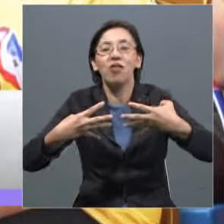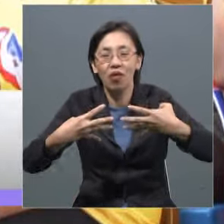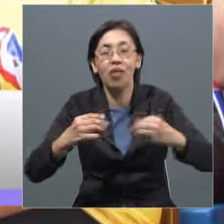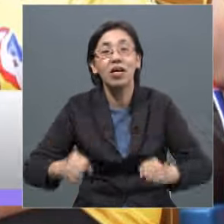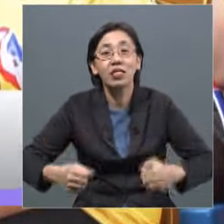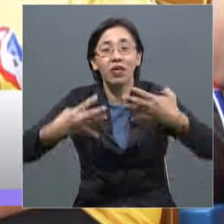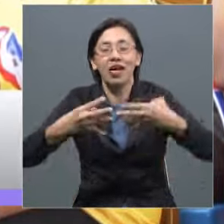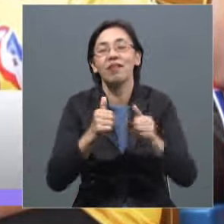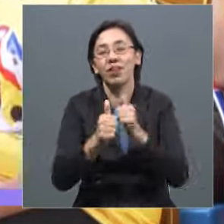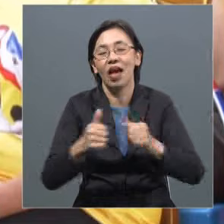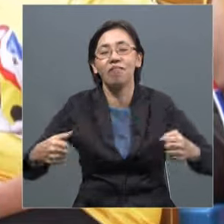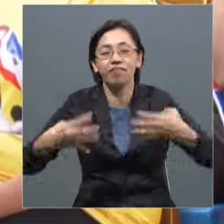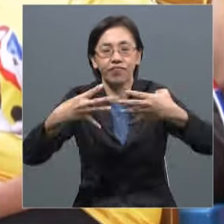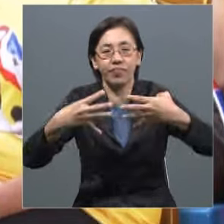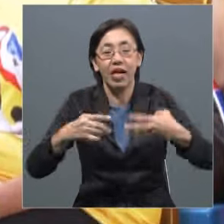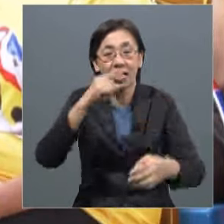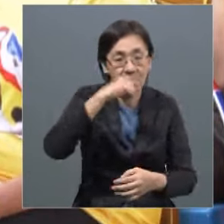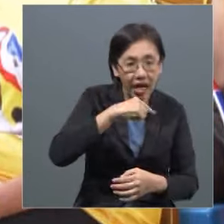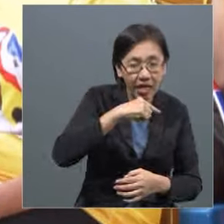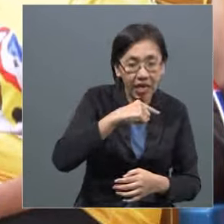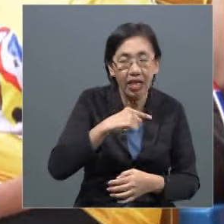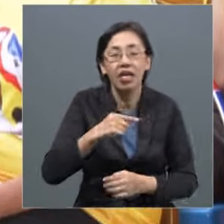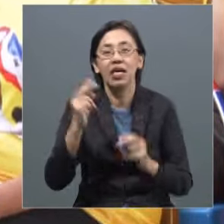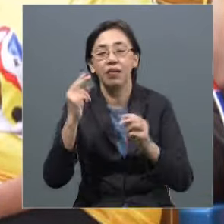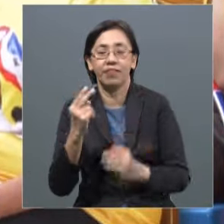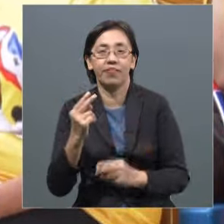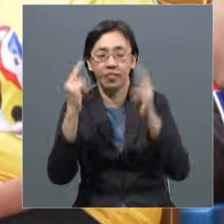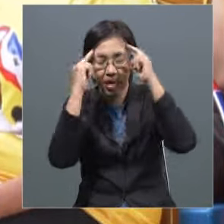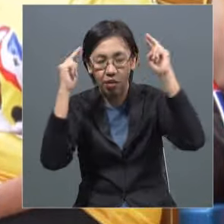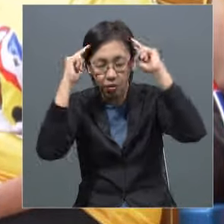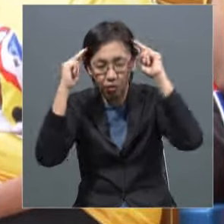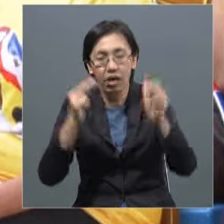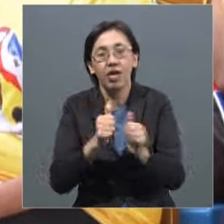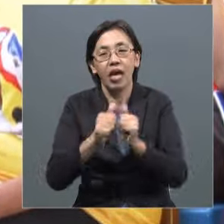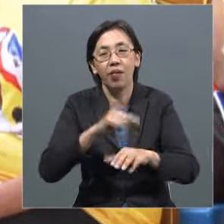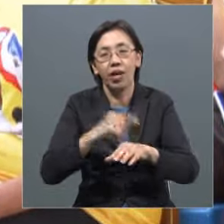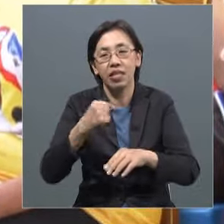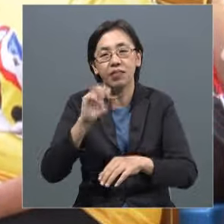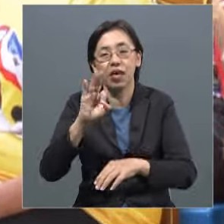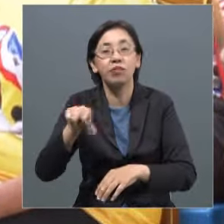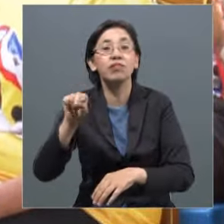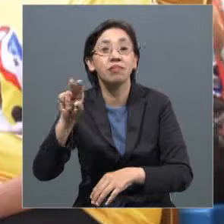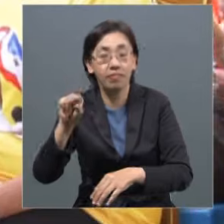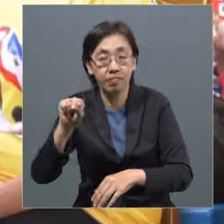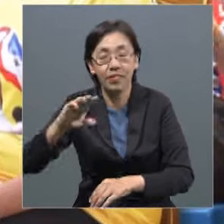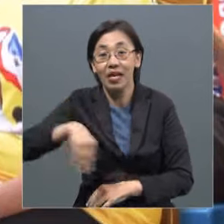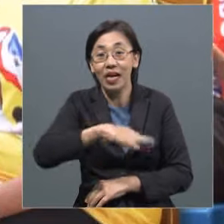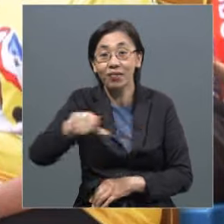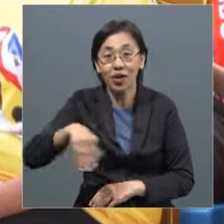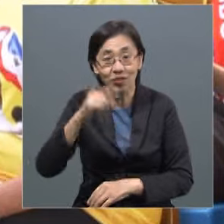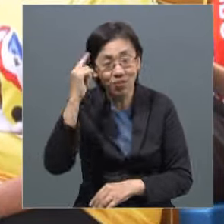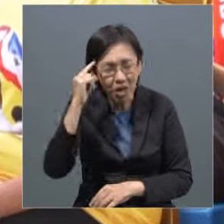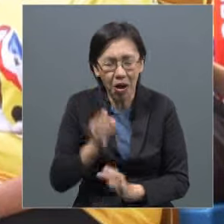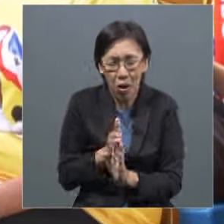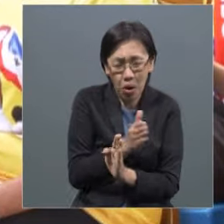8คนสุดท้ายแล้วจะไปพบกับนักกีฬาจากประเทศซาอุดิอาระเบียในเวลา 19:30 นคุณผู้ชมครับเชื่อไหมครับว่าช่วงเวลาที่